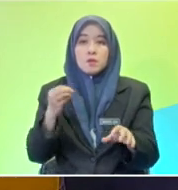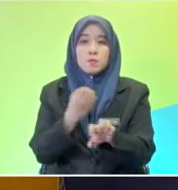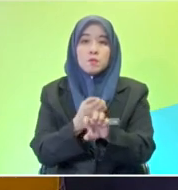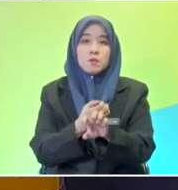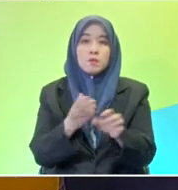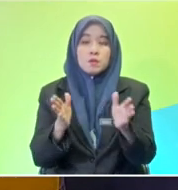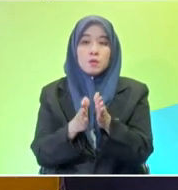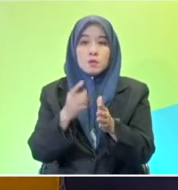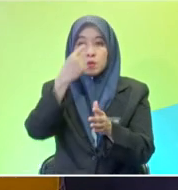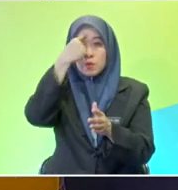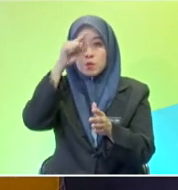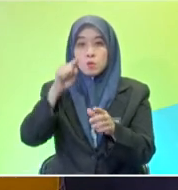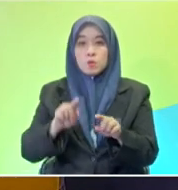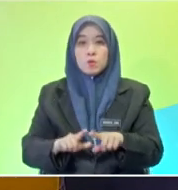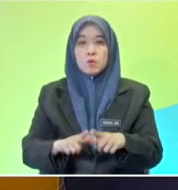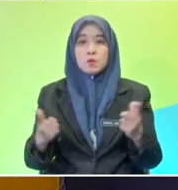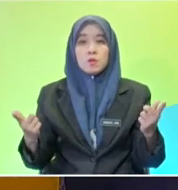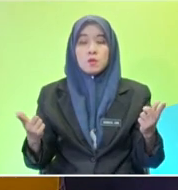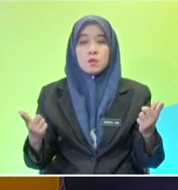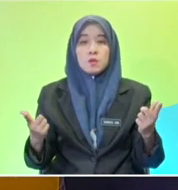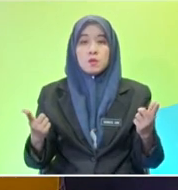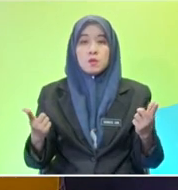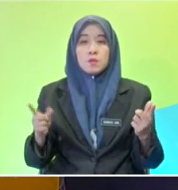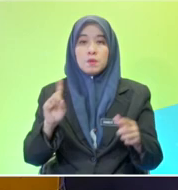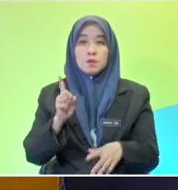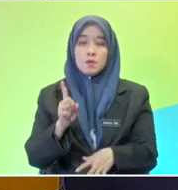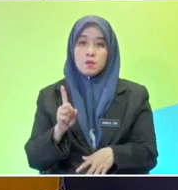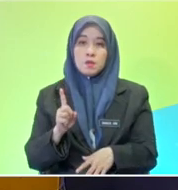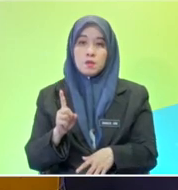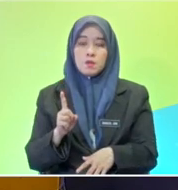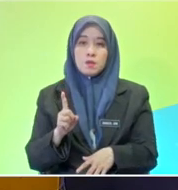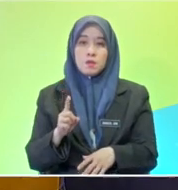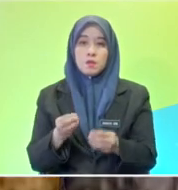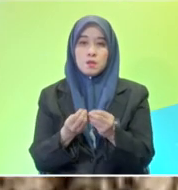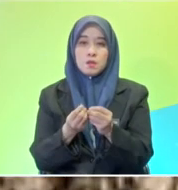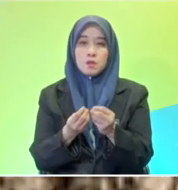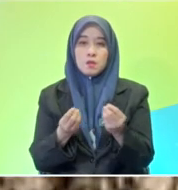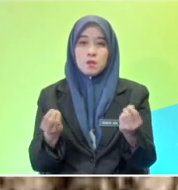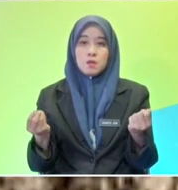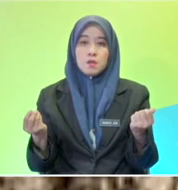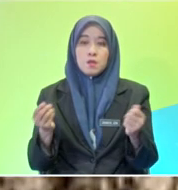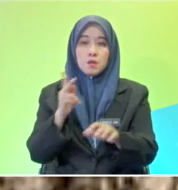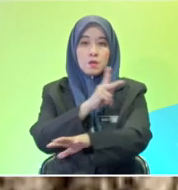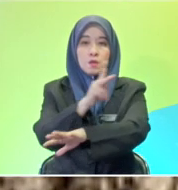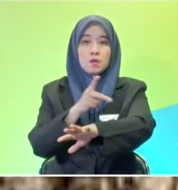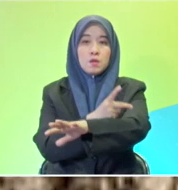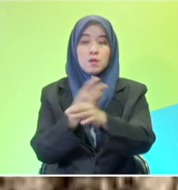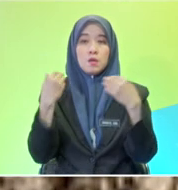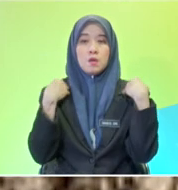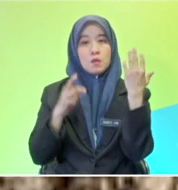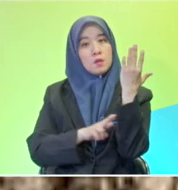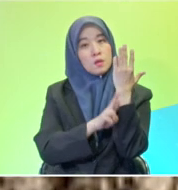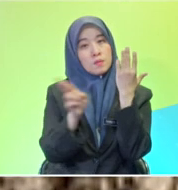untuk perbezaannya ialah di mana apa dia? Tanah kebun tu dia ada ranting kayu, dia